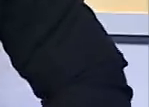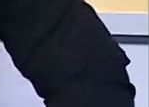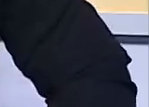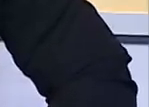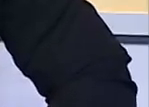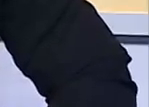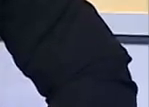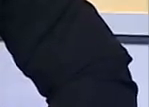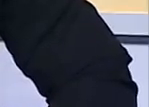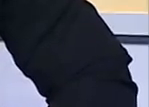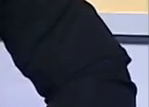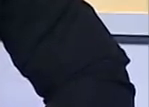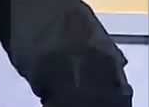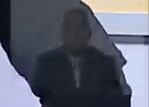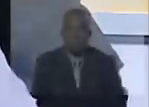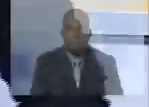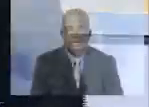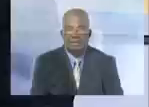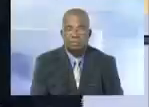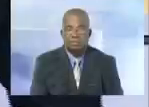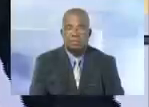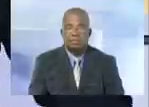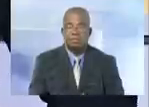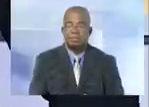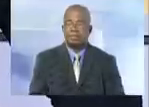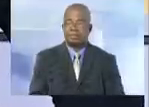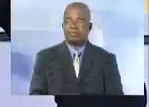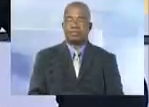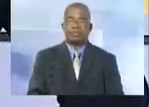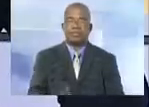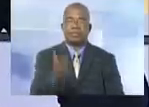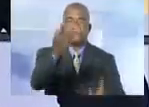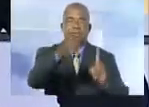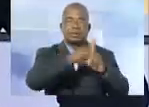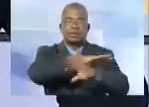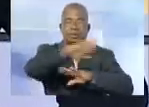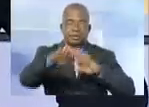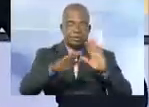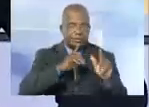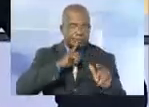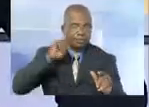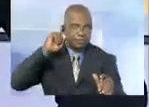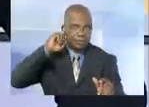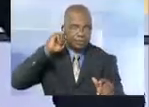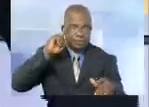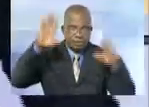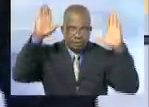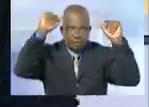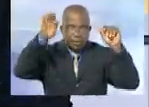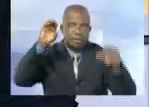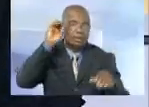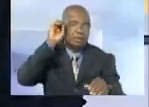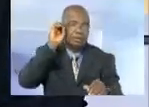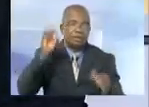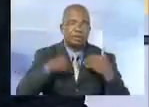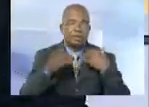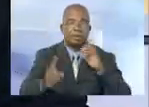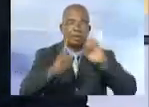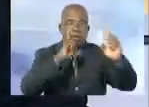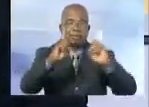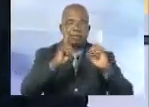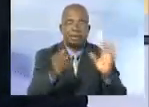où le chef de l'État, Alassane Ouattara, s'est entretenu avec 3 personnalités, le vice-premier ministre belge, le PDG de la société